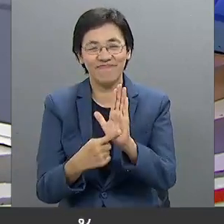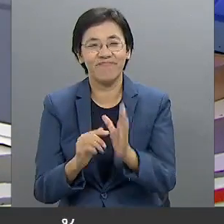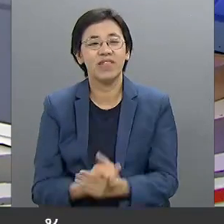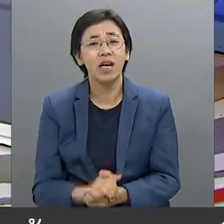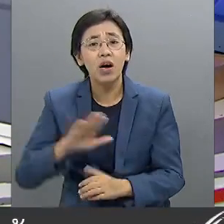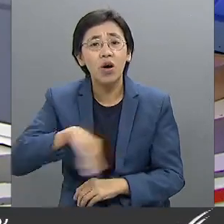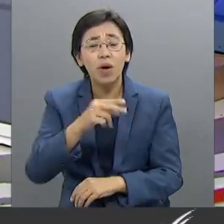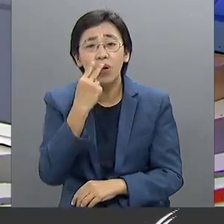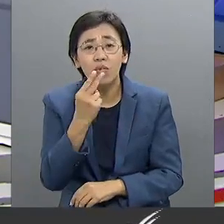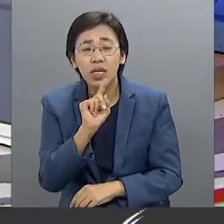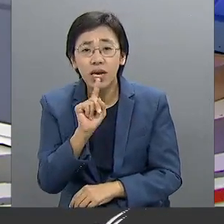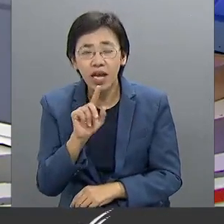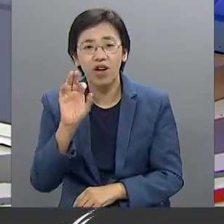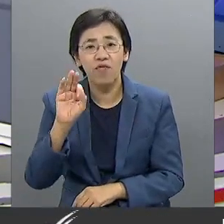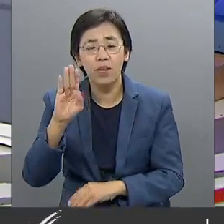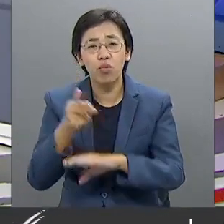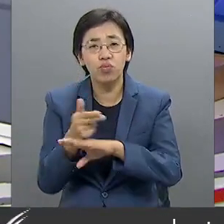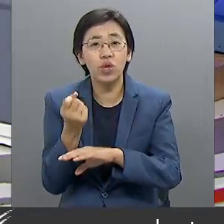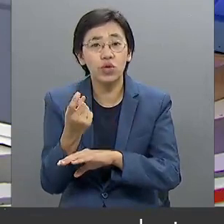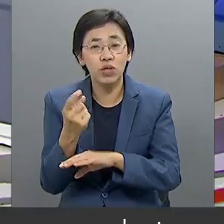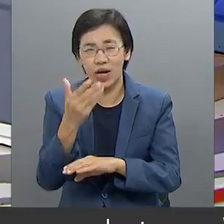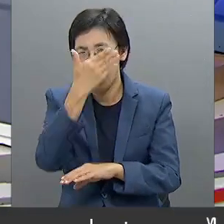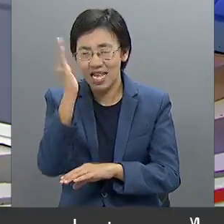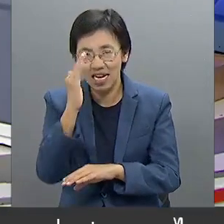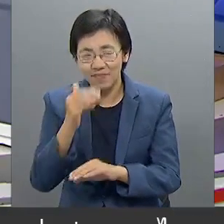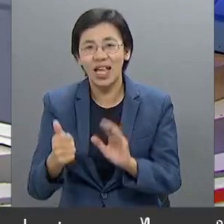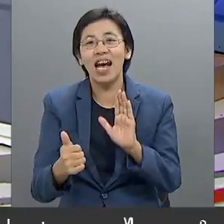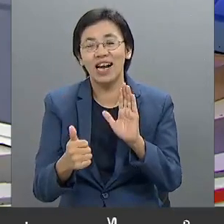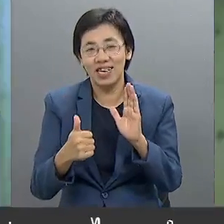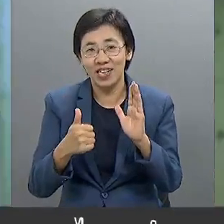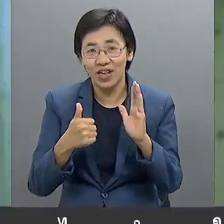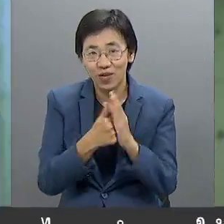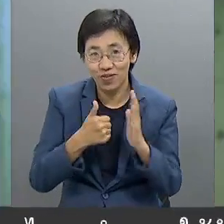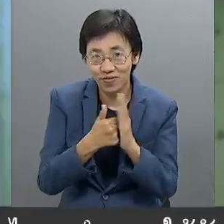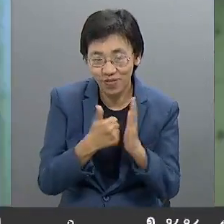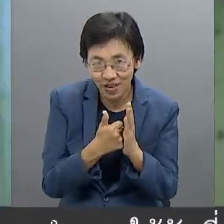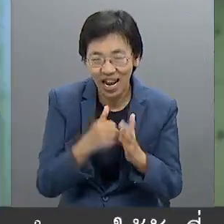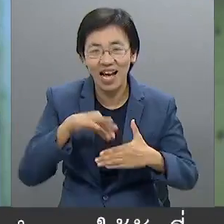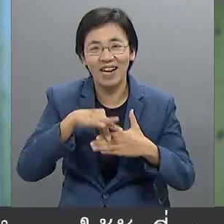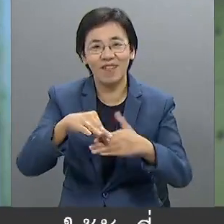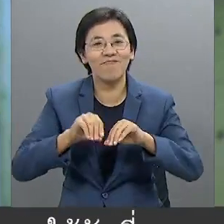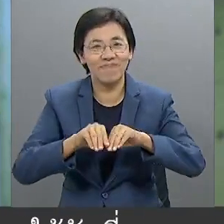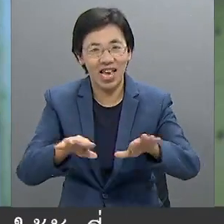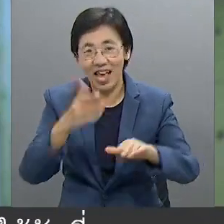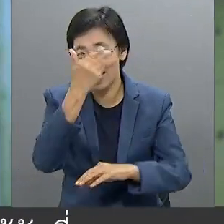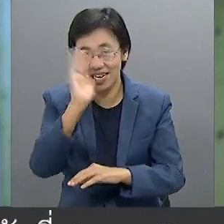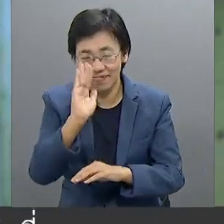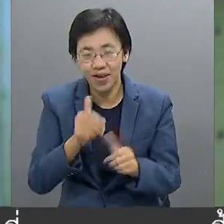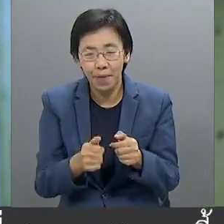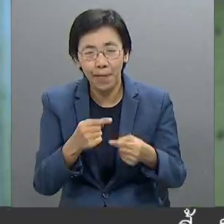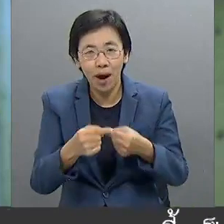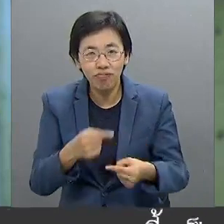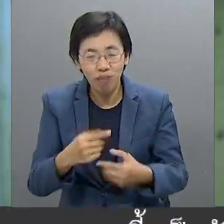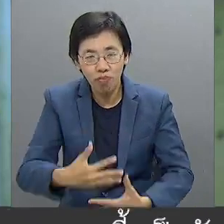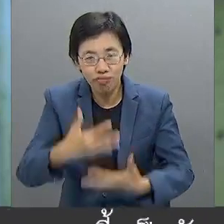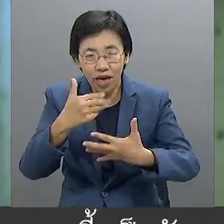าง Facebook Live อย่าลืมกดไลค์กดแชร์แสดงความเห็นกันมาได้เลยครับ ได้ค่ะเดี๋ยวเช้านี้นะคะมาเริ่มประเดิมกันด้วยการ